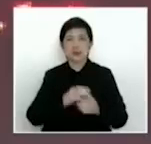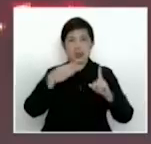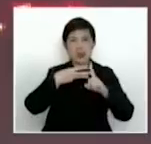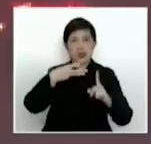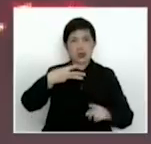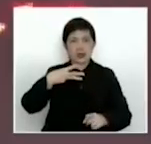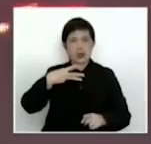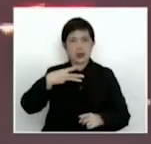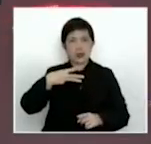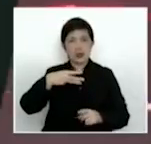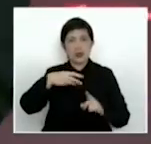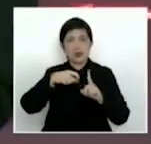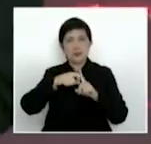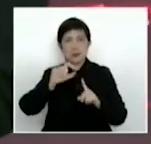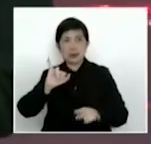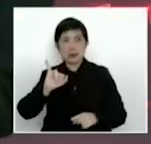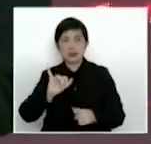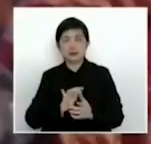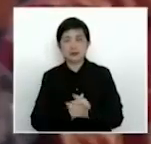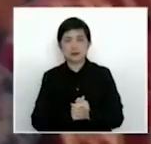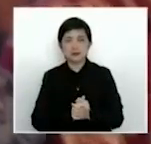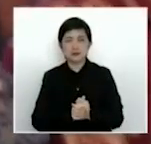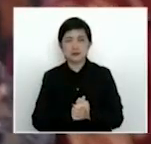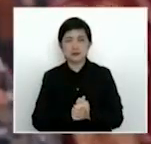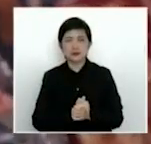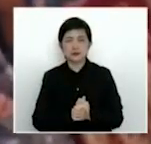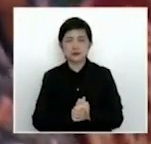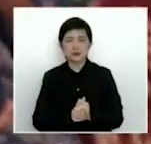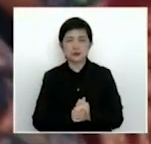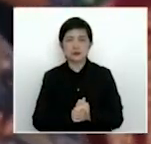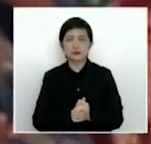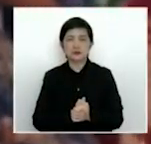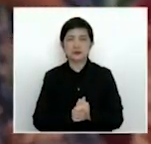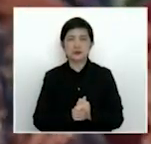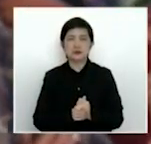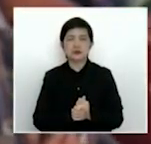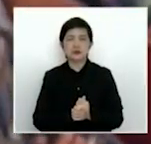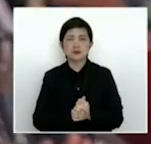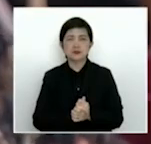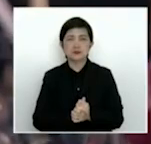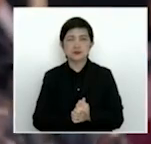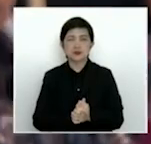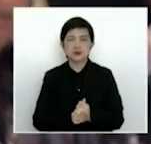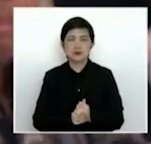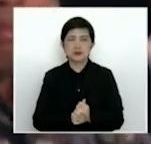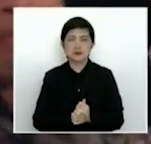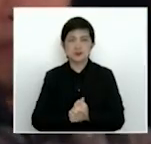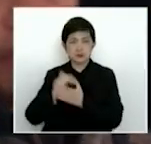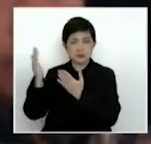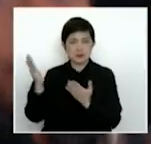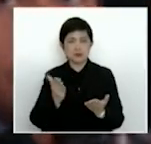Mardani untuk mengambil undian daftar pertanyaan dari fishb akan diambil Huruf apa oleh